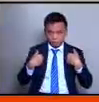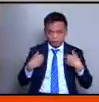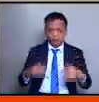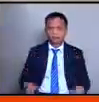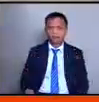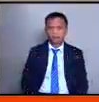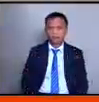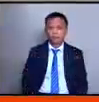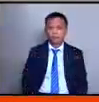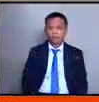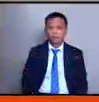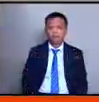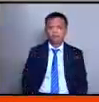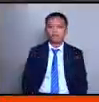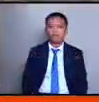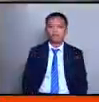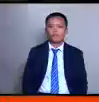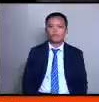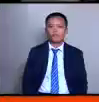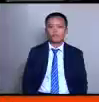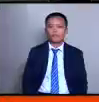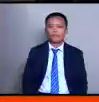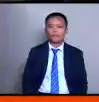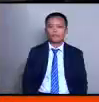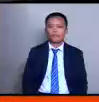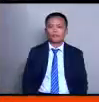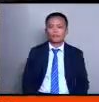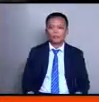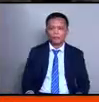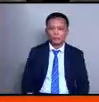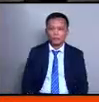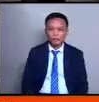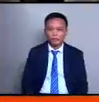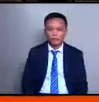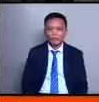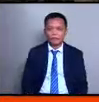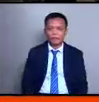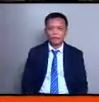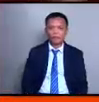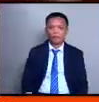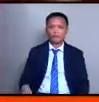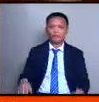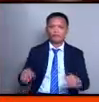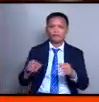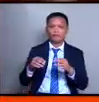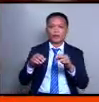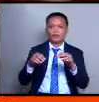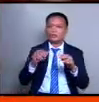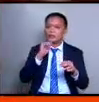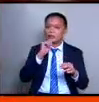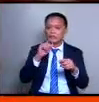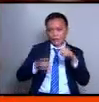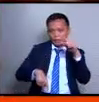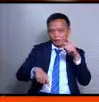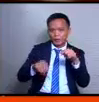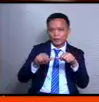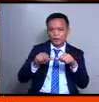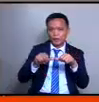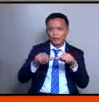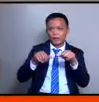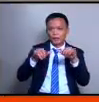Kung involved ng corruption, o hindi nasunod yung specifications, o kung hindi nag-maintain, hindi nag-structural audit,